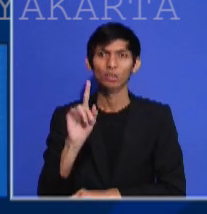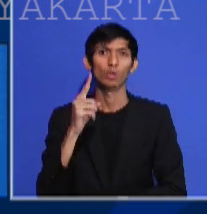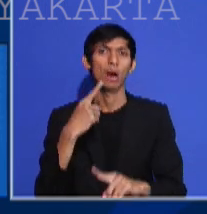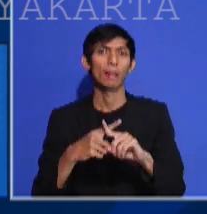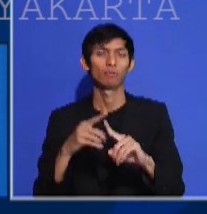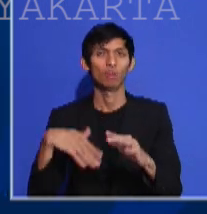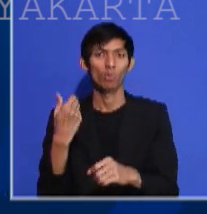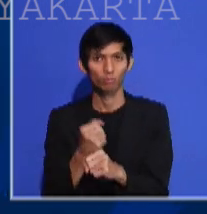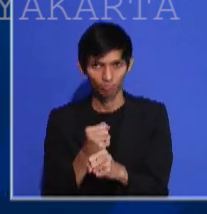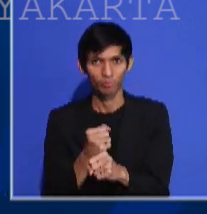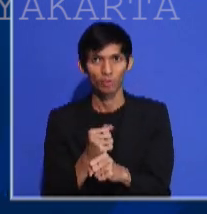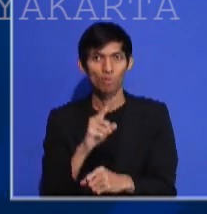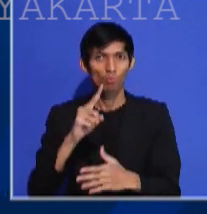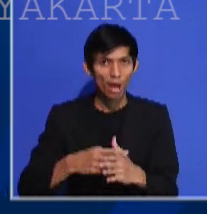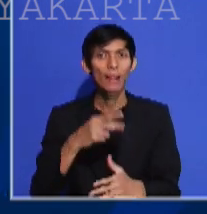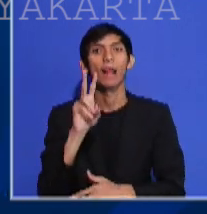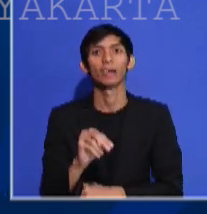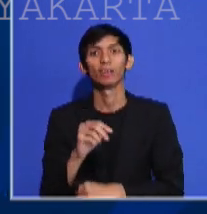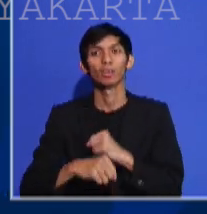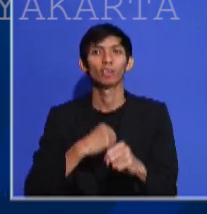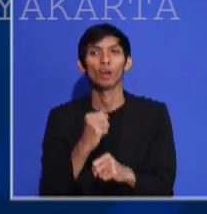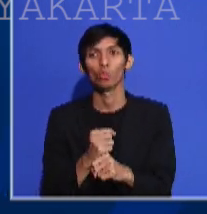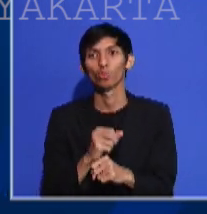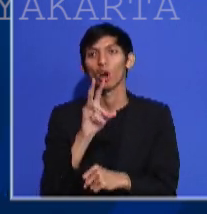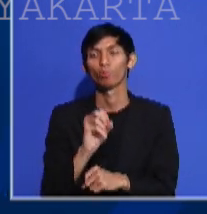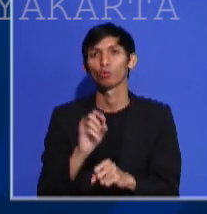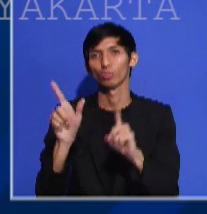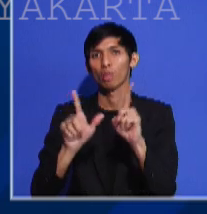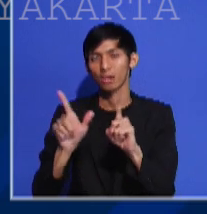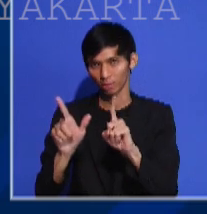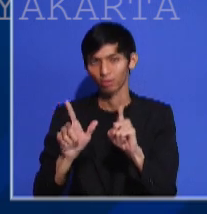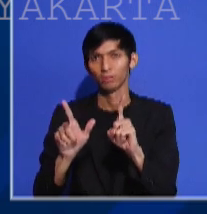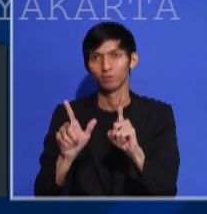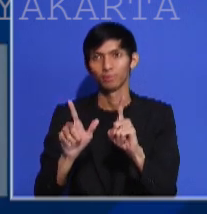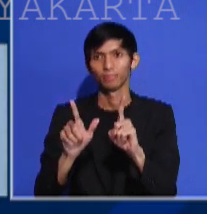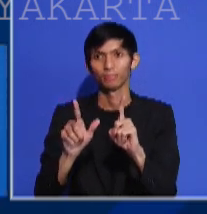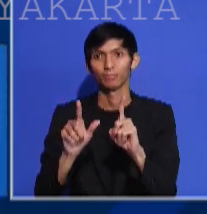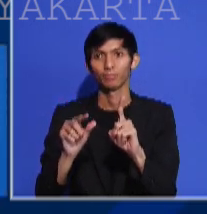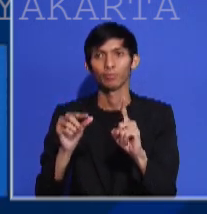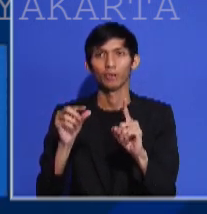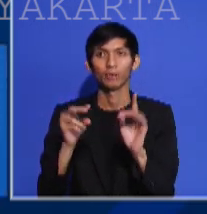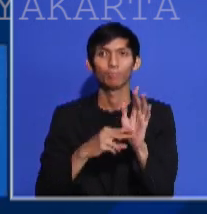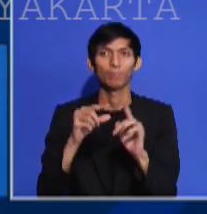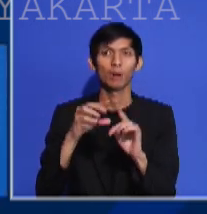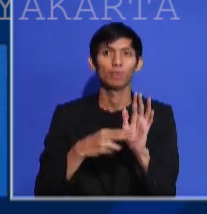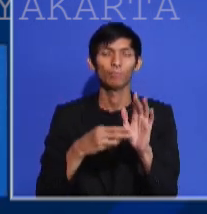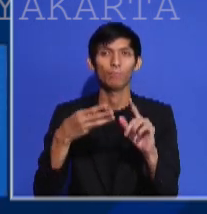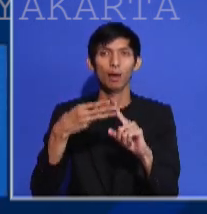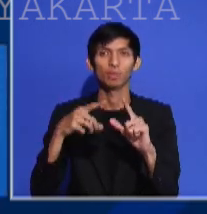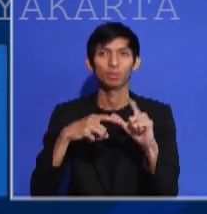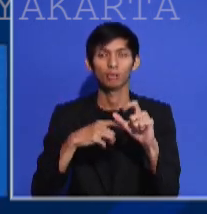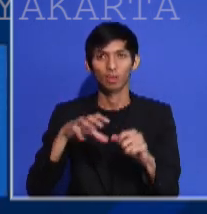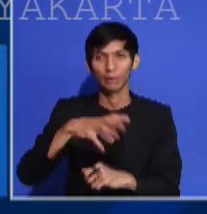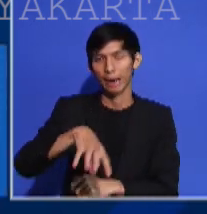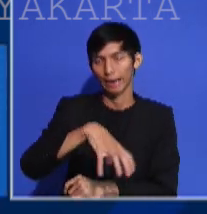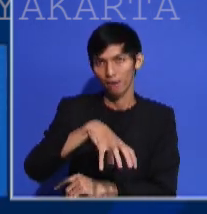memulai lagi di tahun 2017 di event pepardda di tingkat daerah dari situ